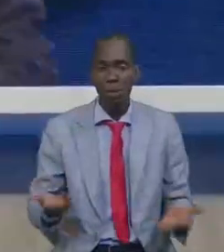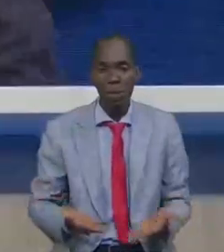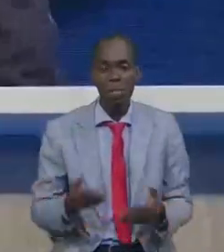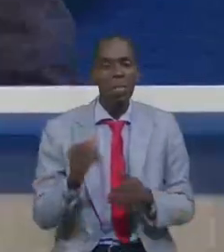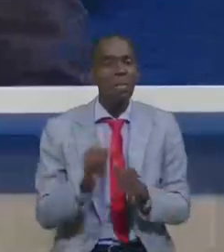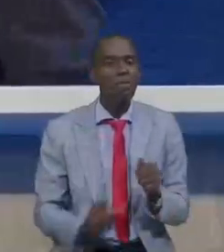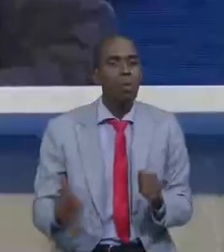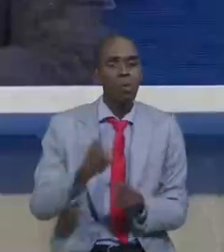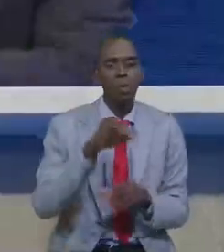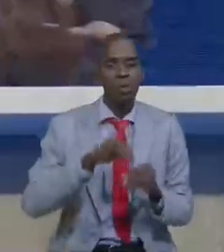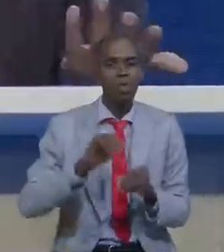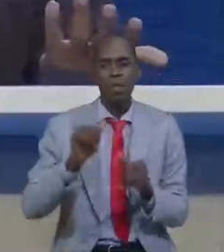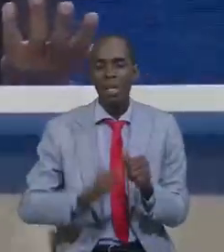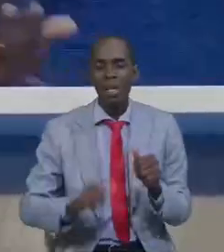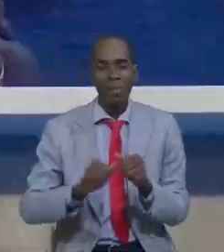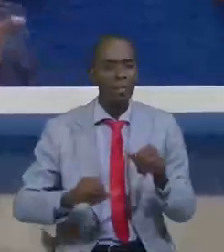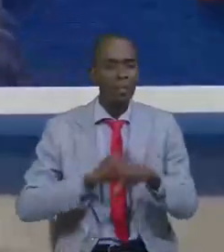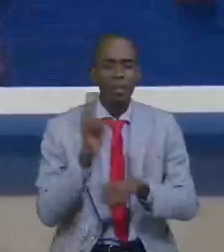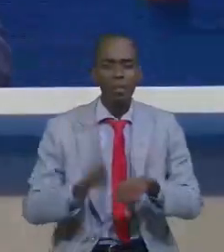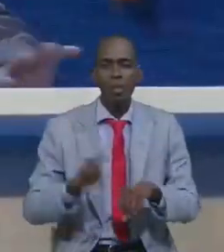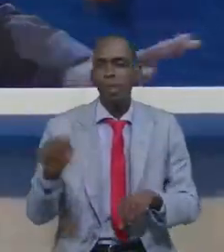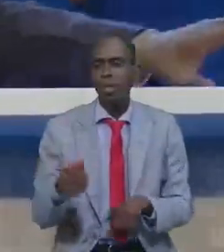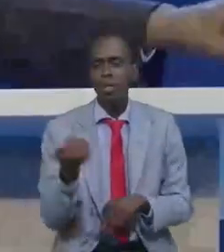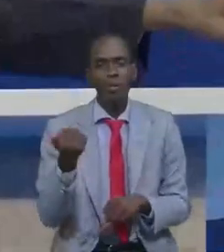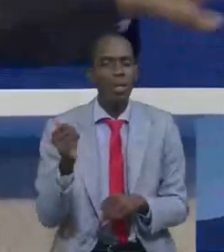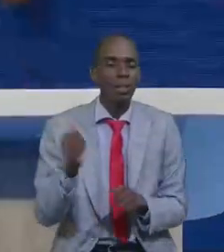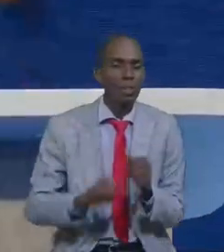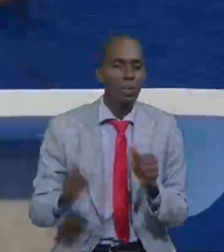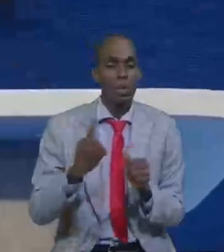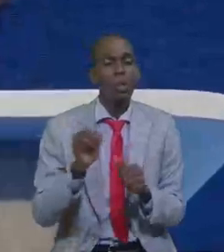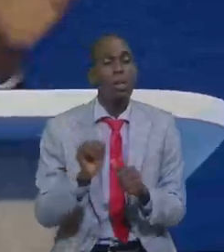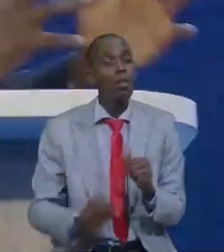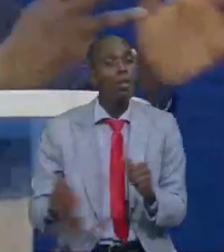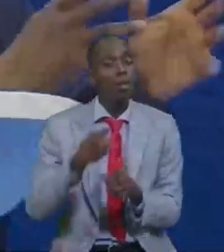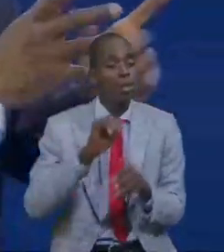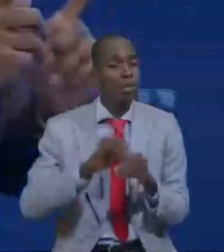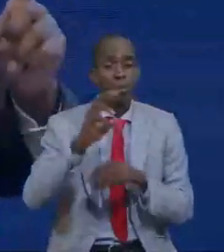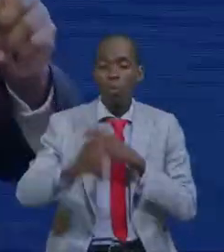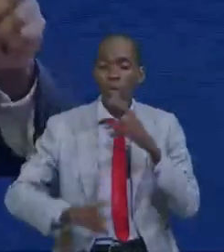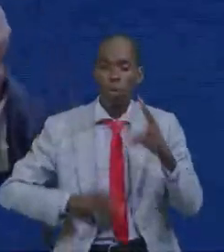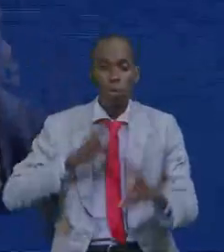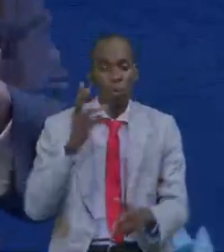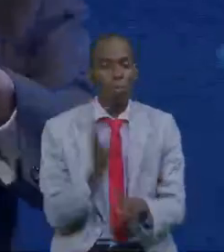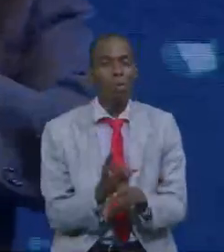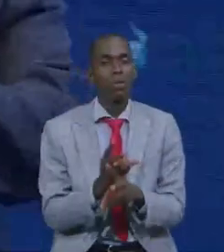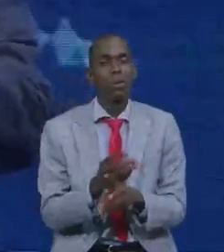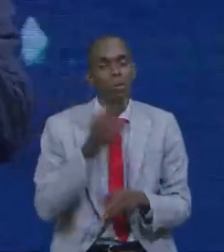nations partout, tous ceux qui sont dans l'univers entier, parce qu'il est